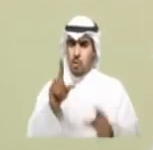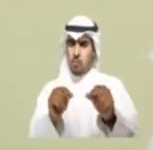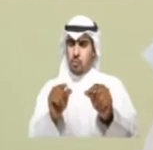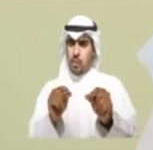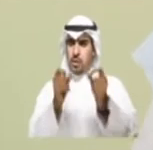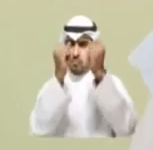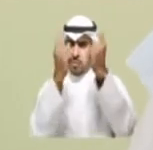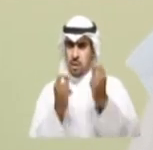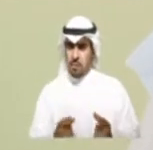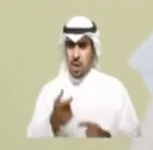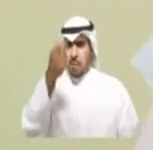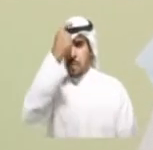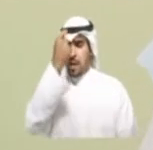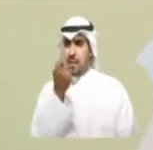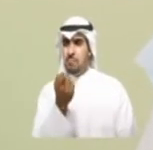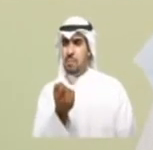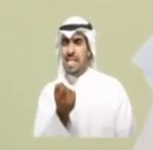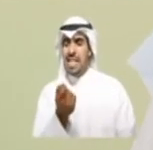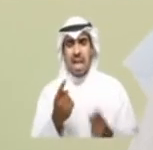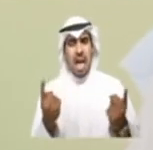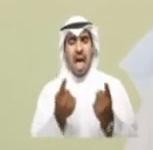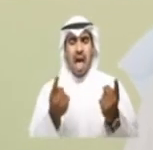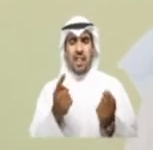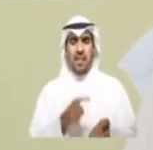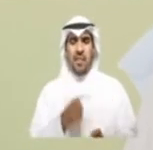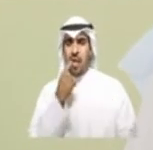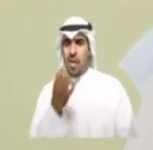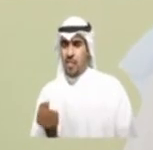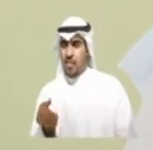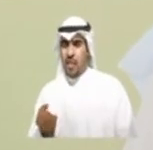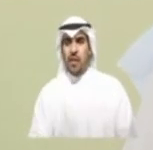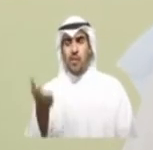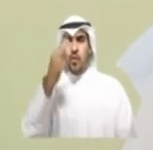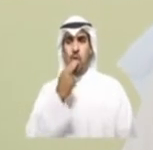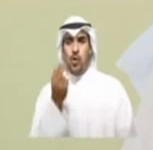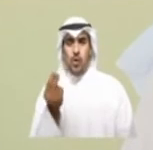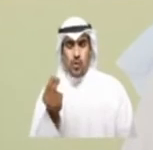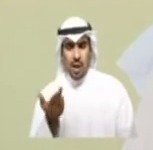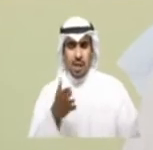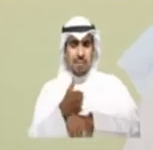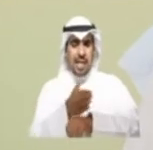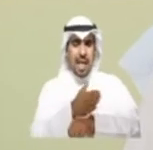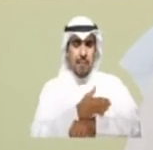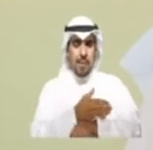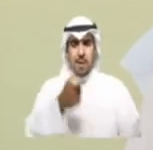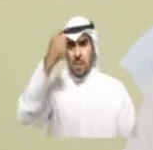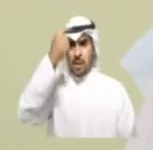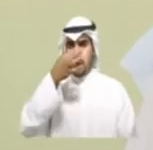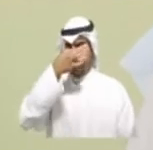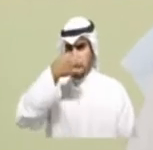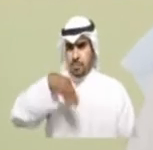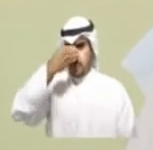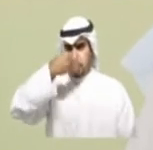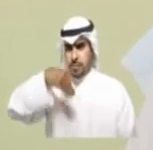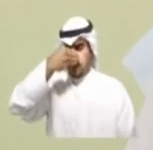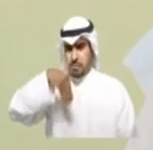جميع الحالات كانت يعني بسيطة جدا، ارتفاع في الضغط، سكر، إجهاد، إنفلونزا خفيفة، لم تسجل أي